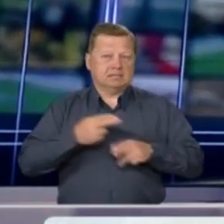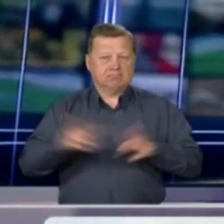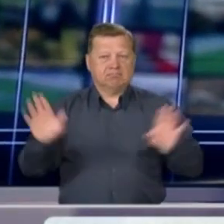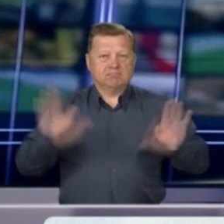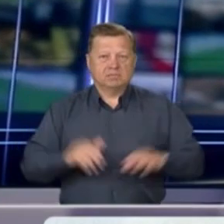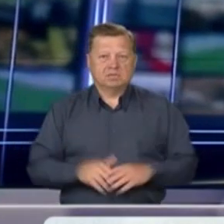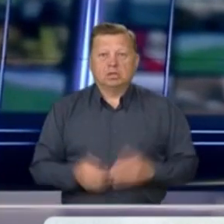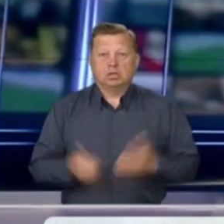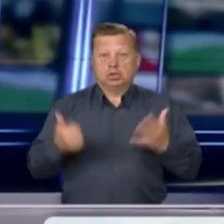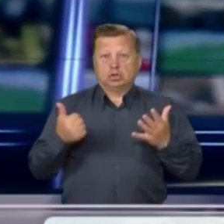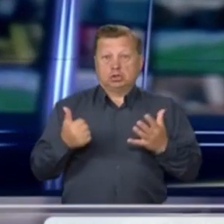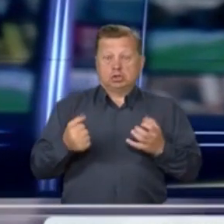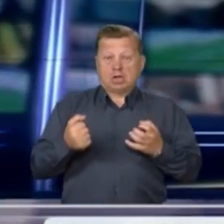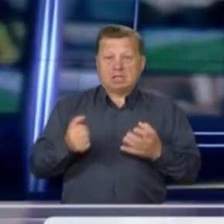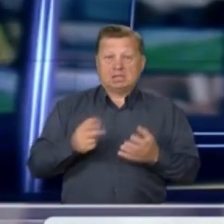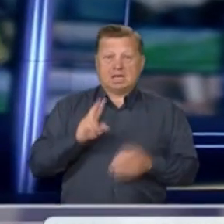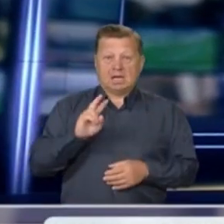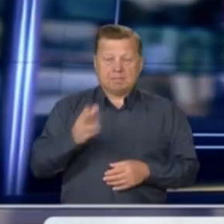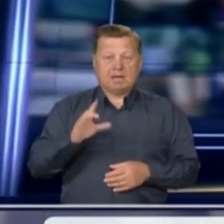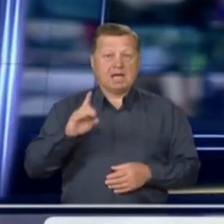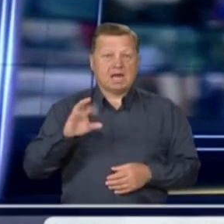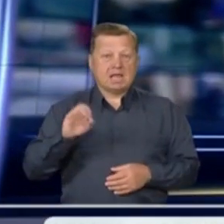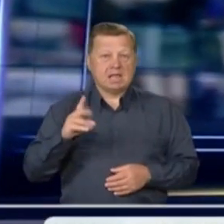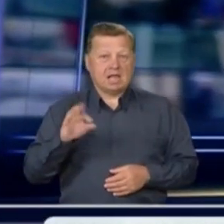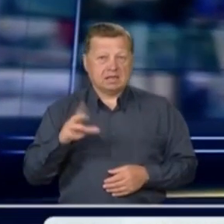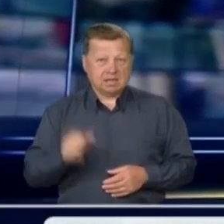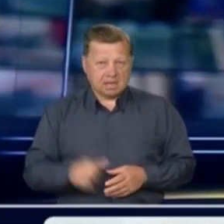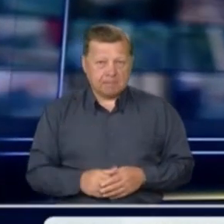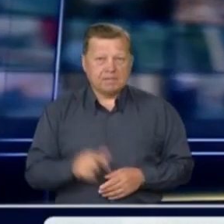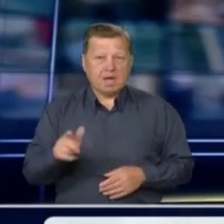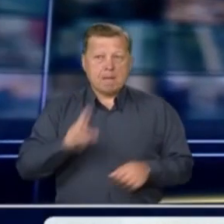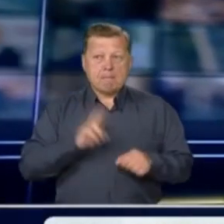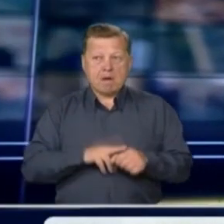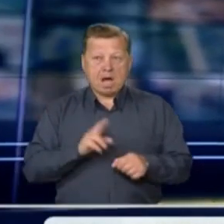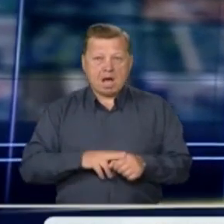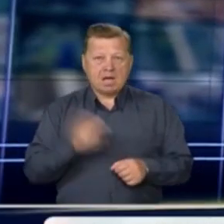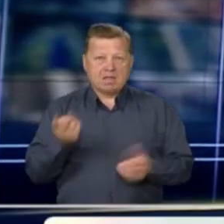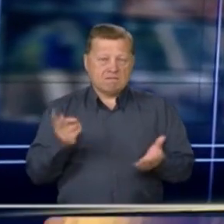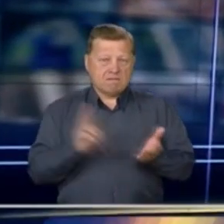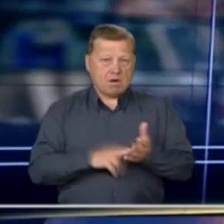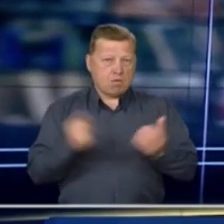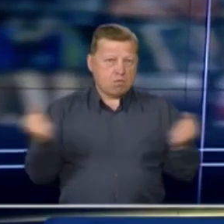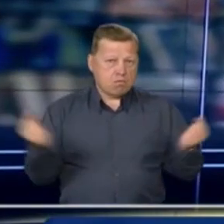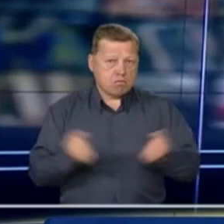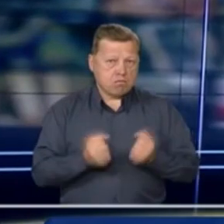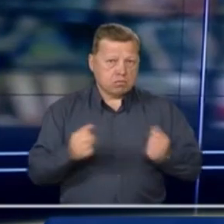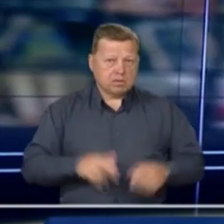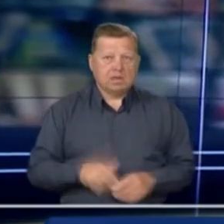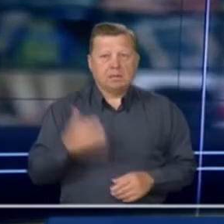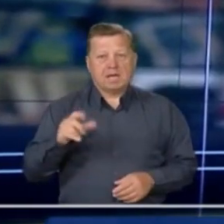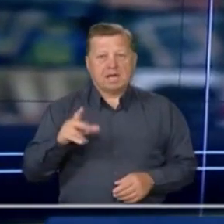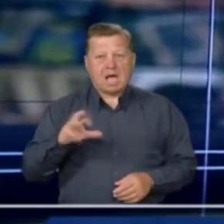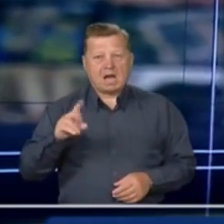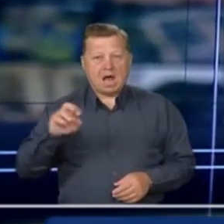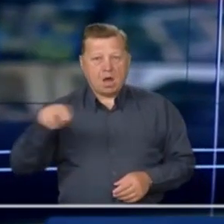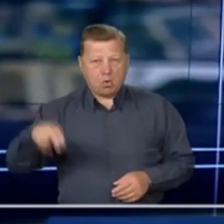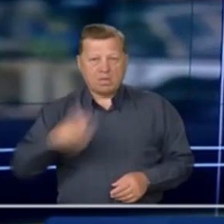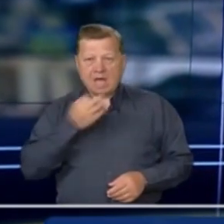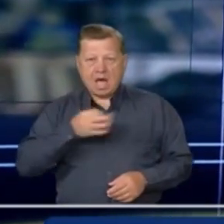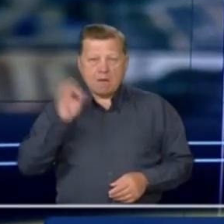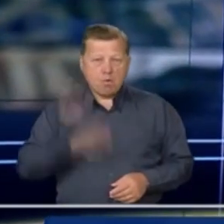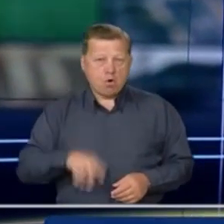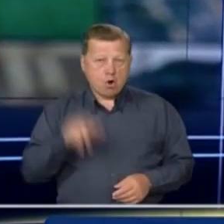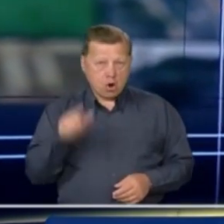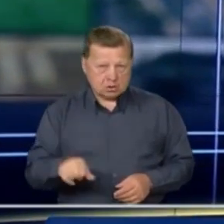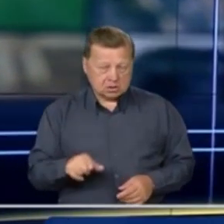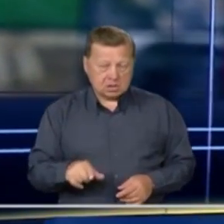600 km przez Grenlandię z bagażem ważącym prawie dwa razy tyle, co ona sama. Miłka Raulin jest trzecią i najmłodszą Polką,